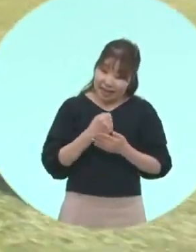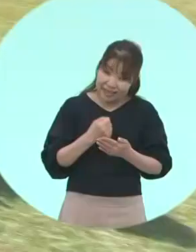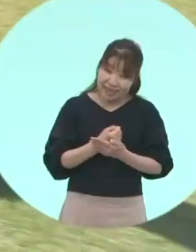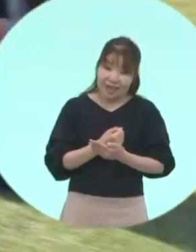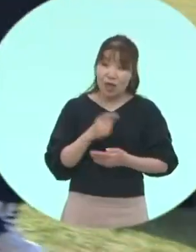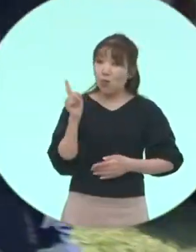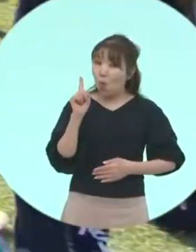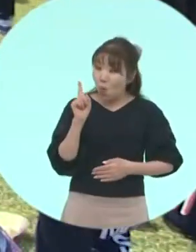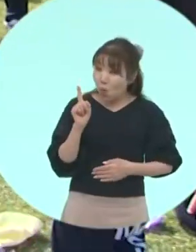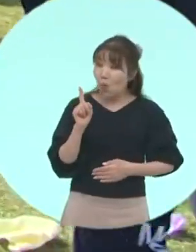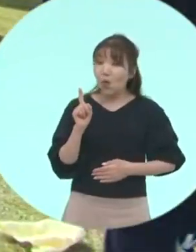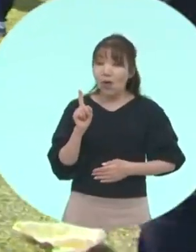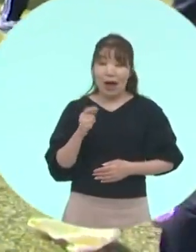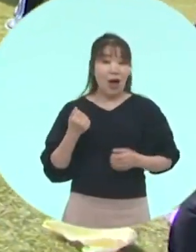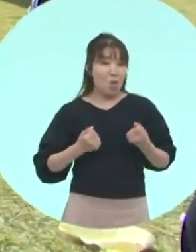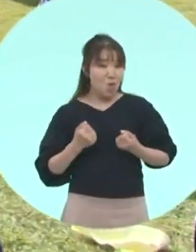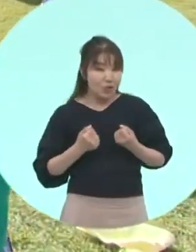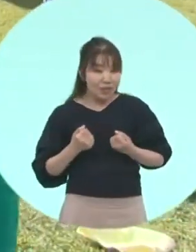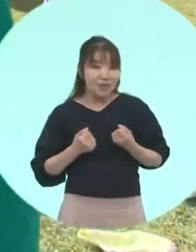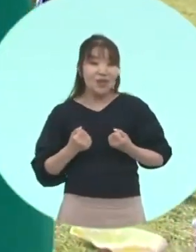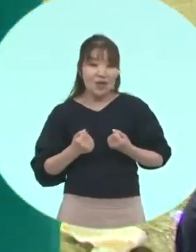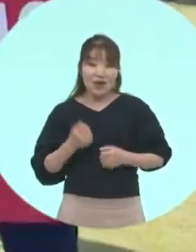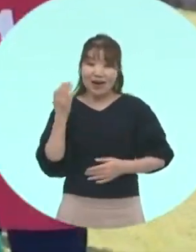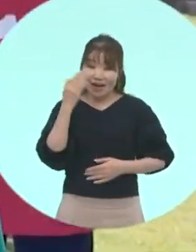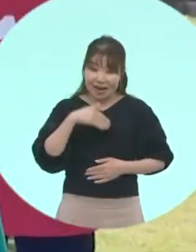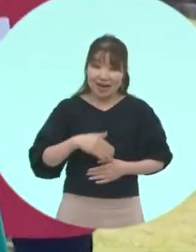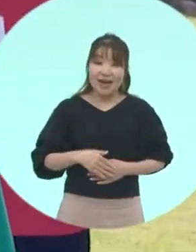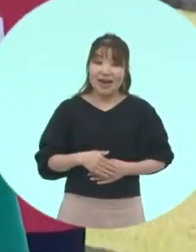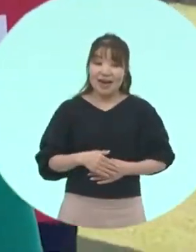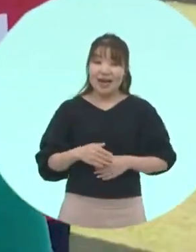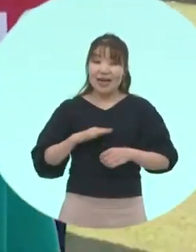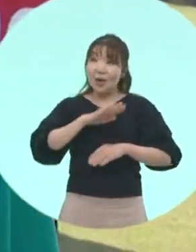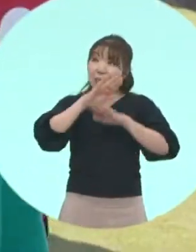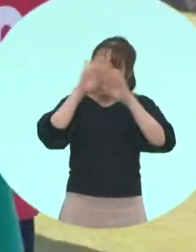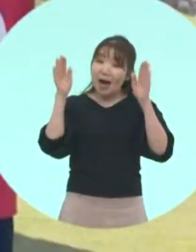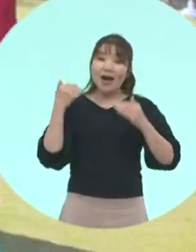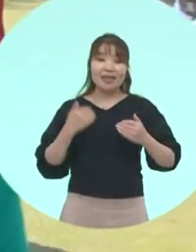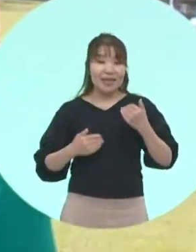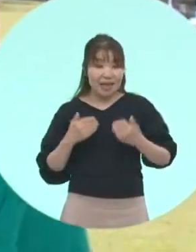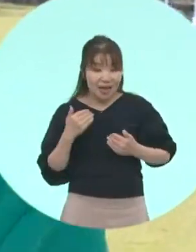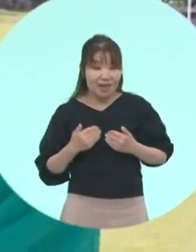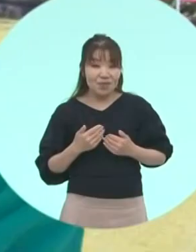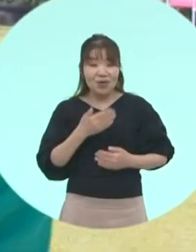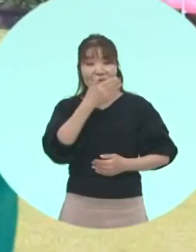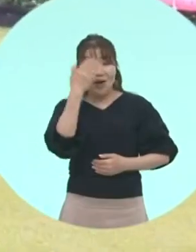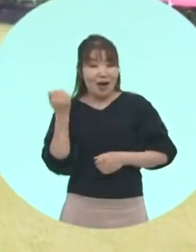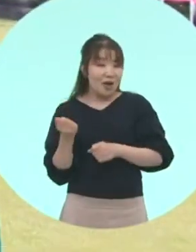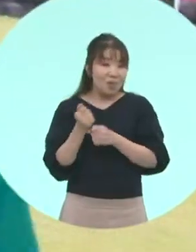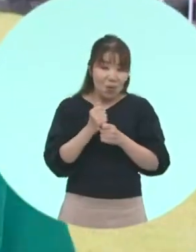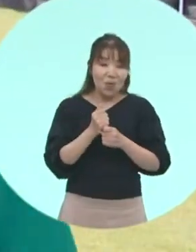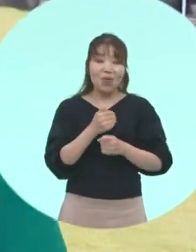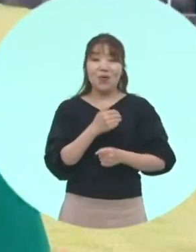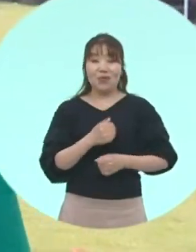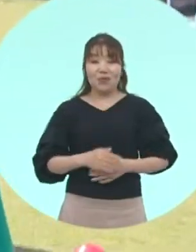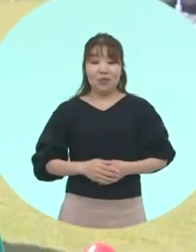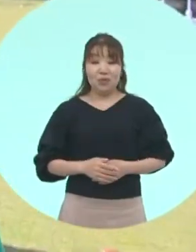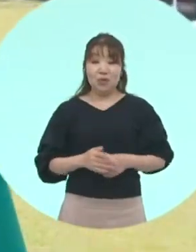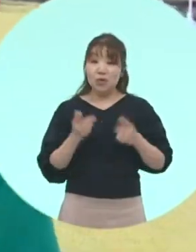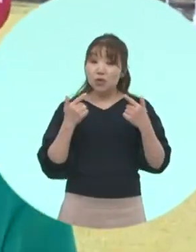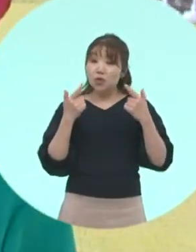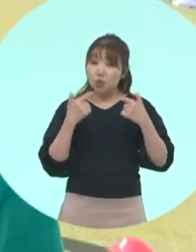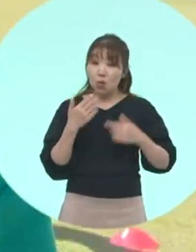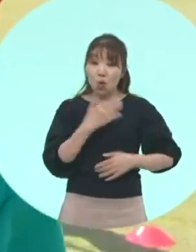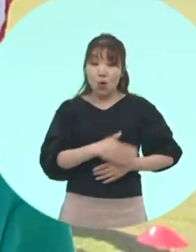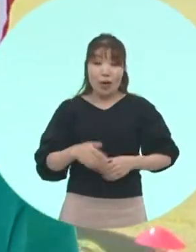皆さんどうでした？ 面白いよ。 面白い、 お天気もいい、楽しいですね。お互いった気がします。 普段から